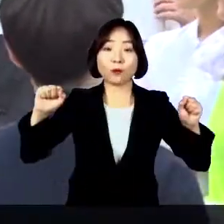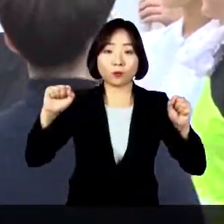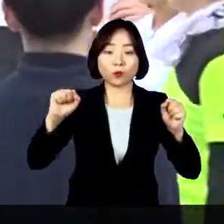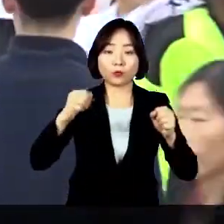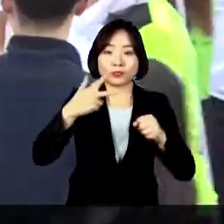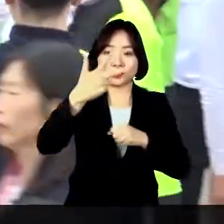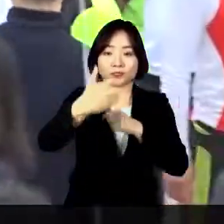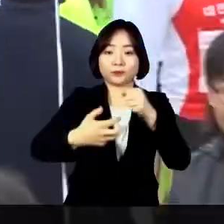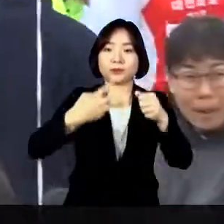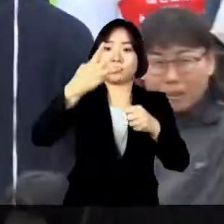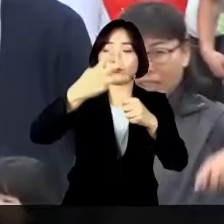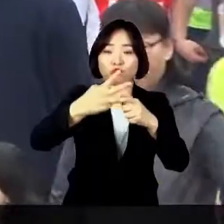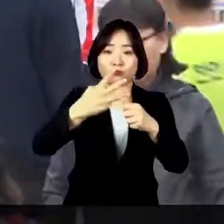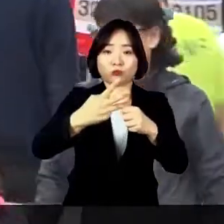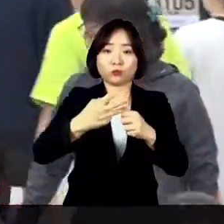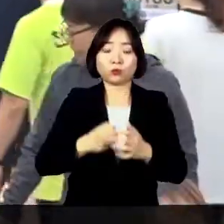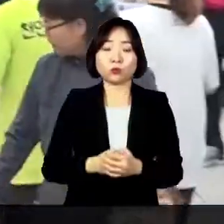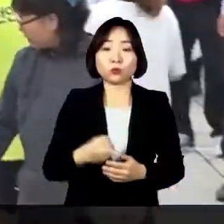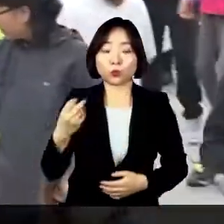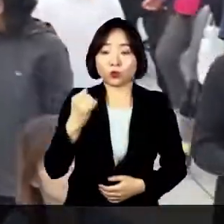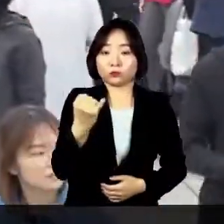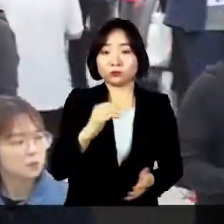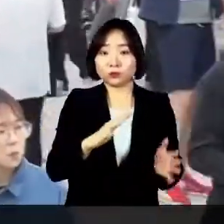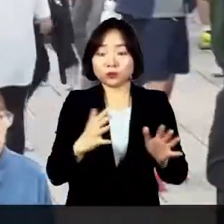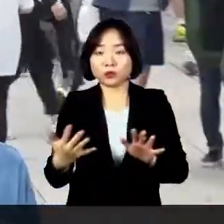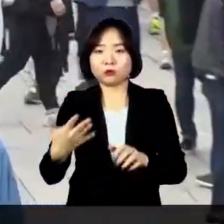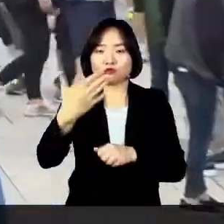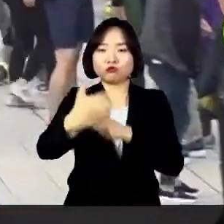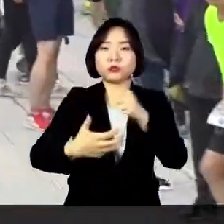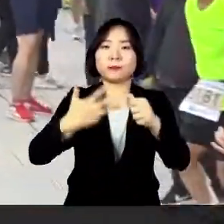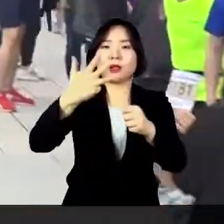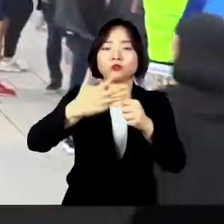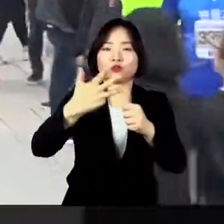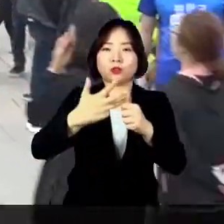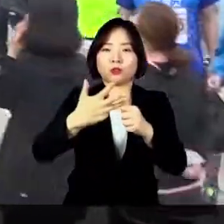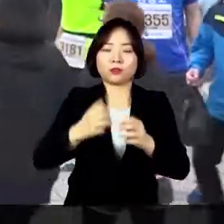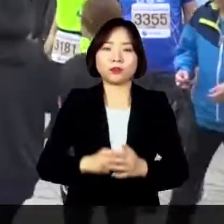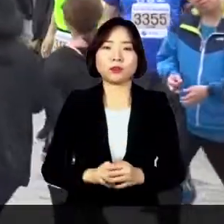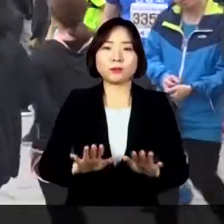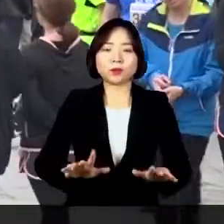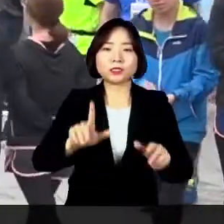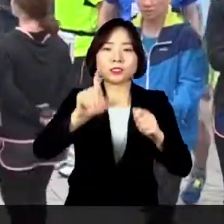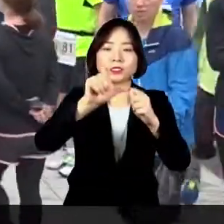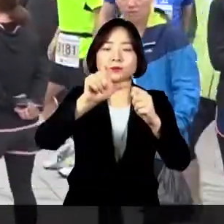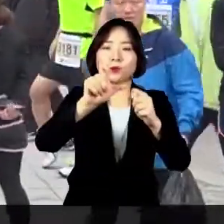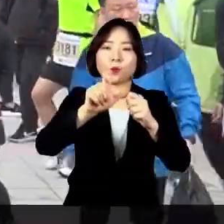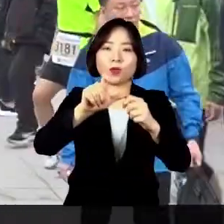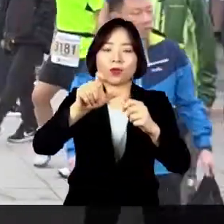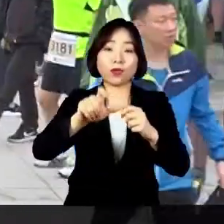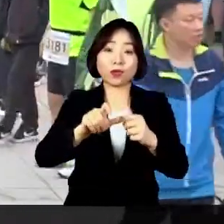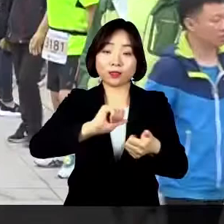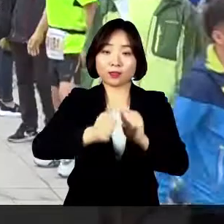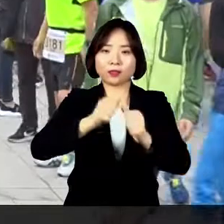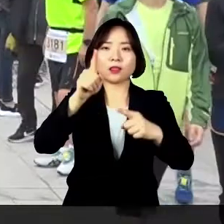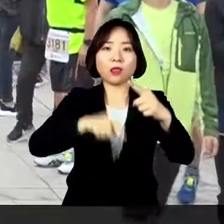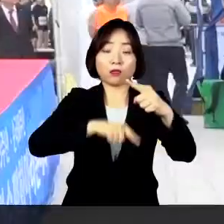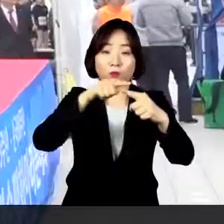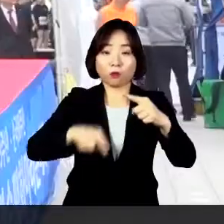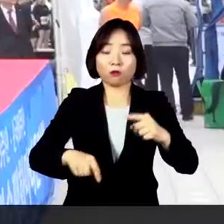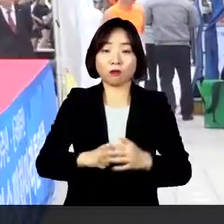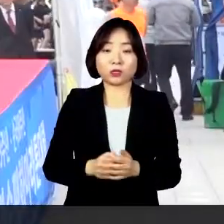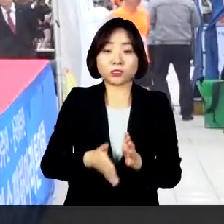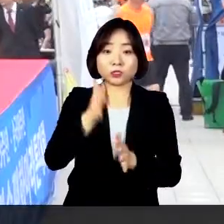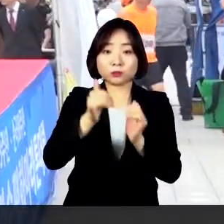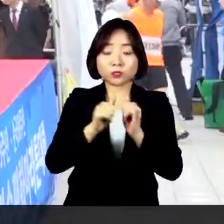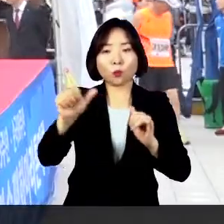광복 73주년을 기념하고 유관순 열사 순국 98주년을 기념하고자 열린 제15회 유관순 평화마라톤 대회는